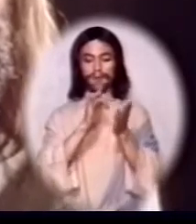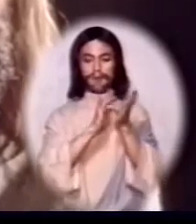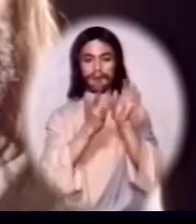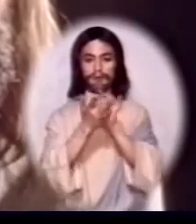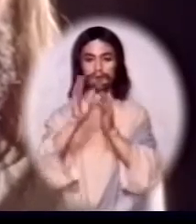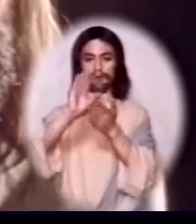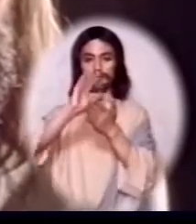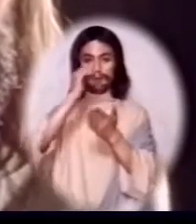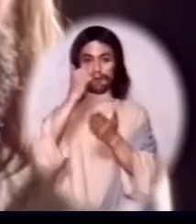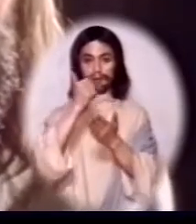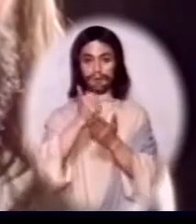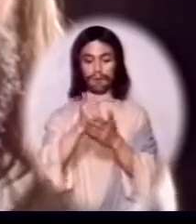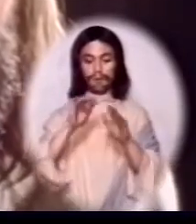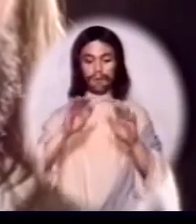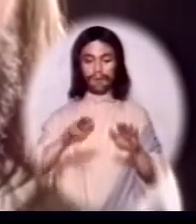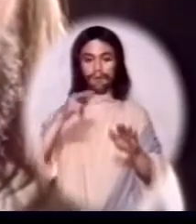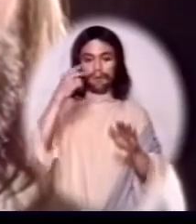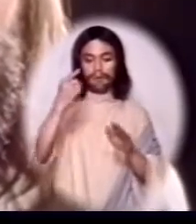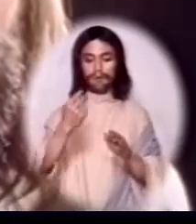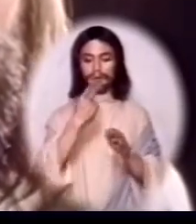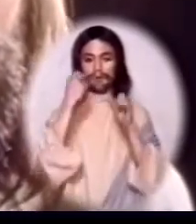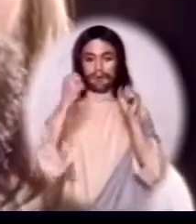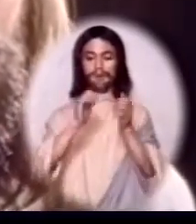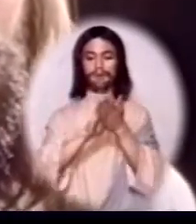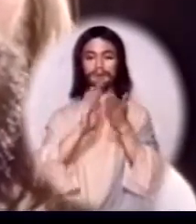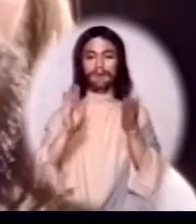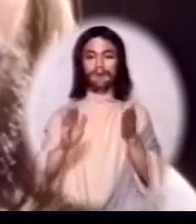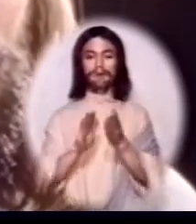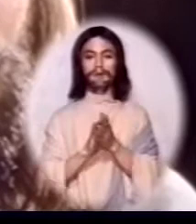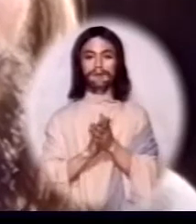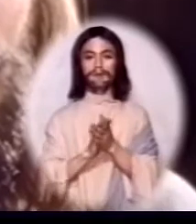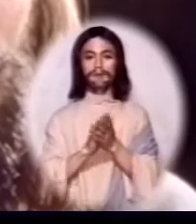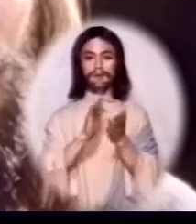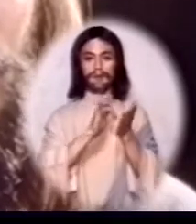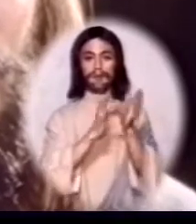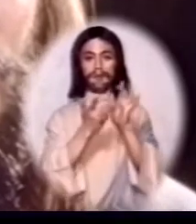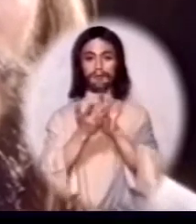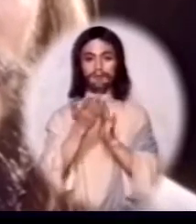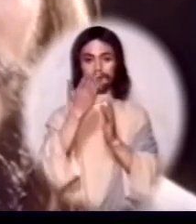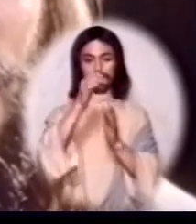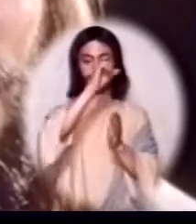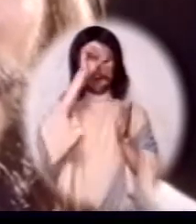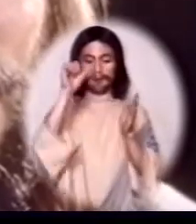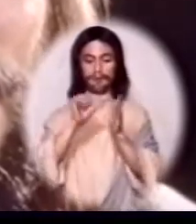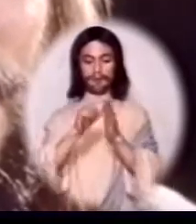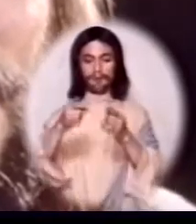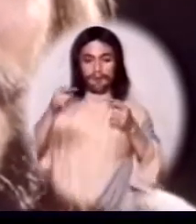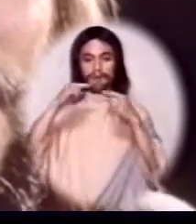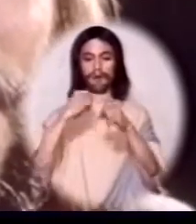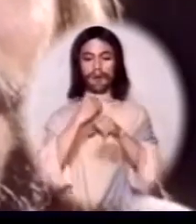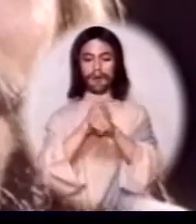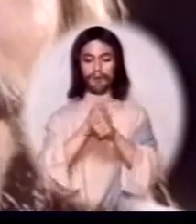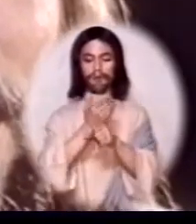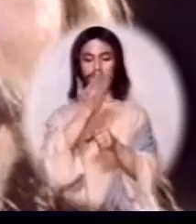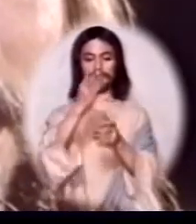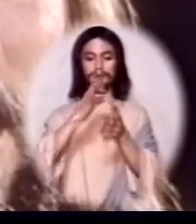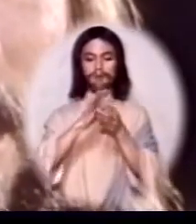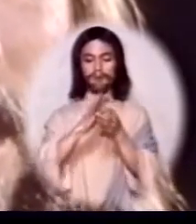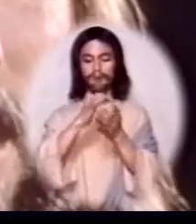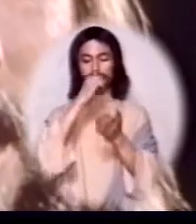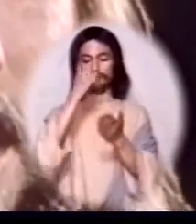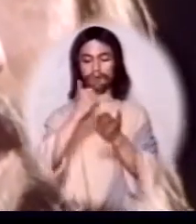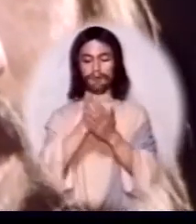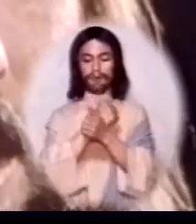바로 이 예수 그리스도가 오늘도 살아계십니다. 그분이 당신 생애에 들어가서